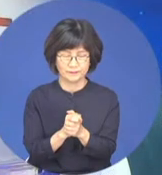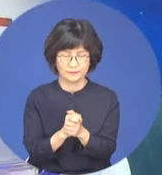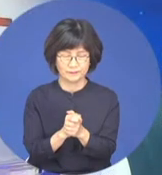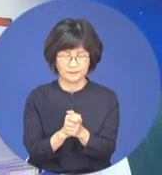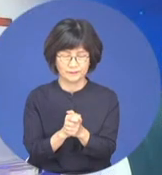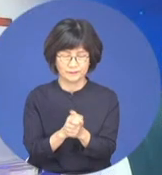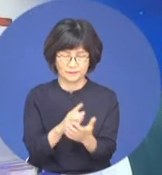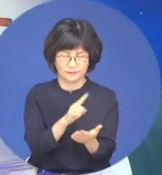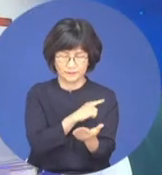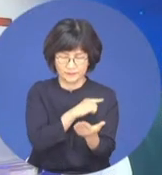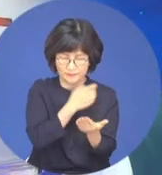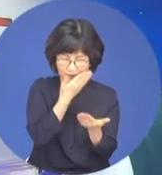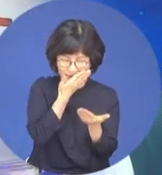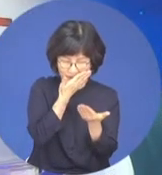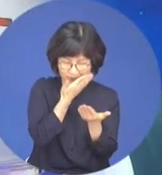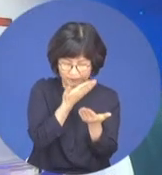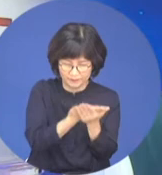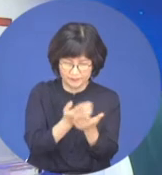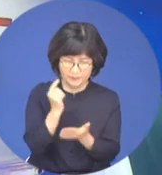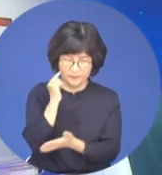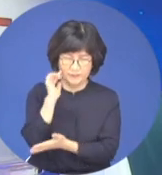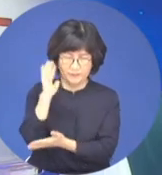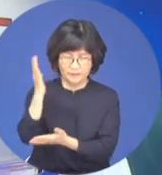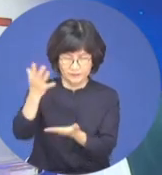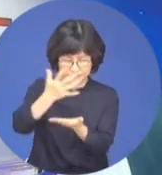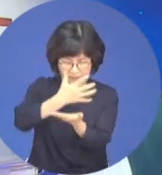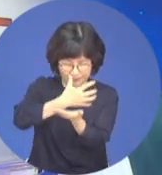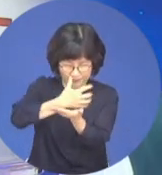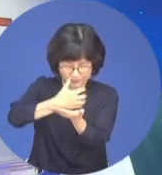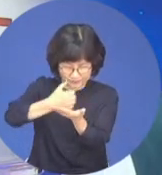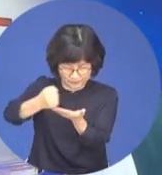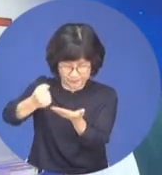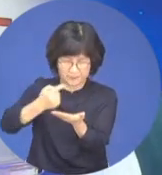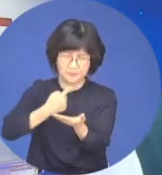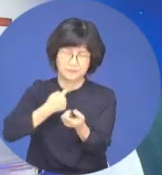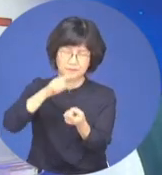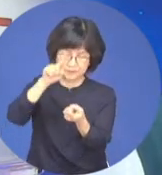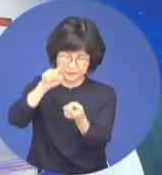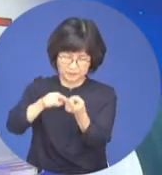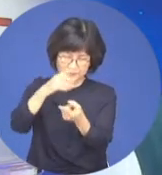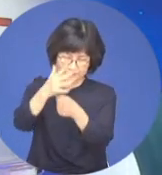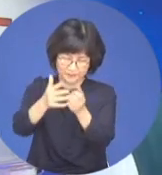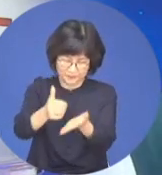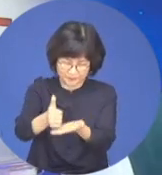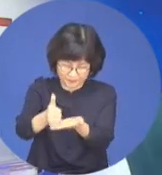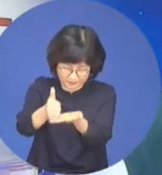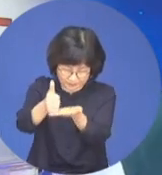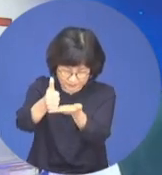존귀와 영광 받으시기에 합당하신 하나님 아버지,